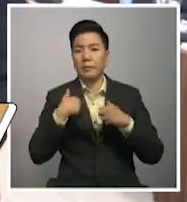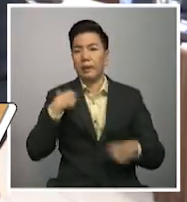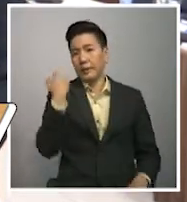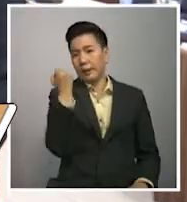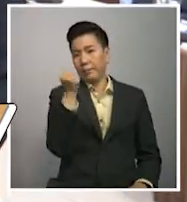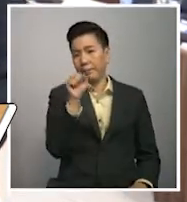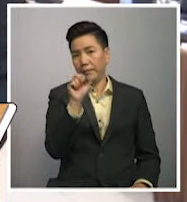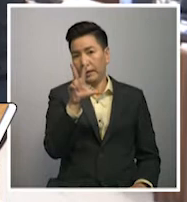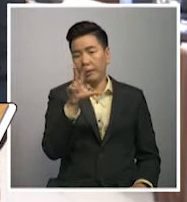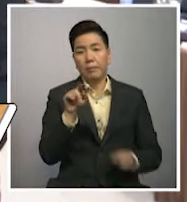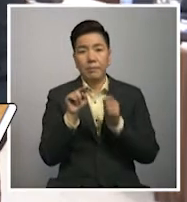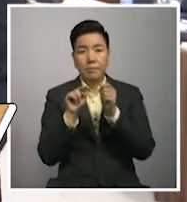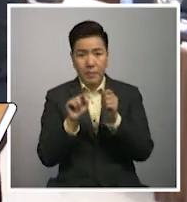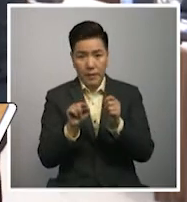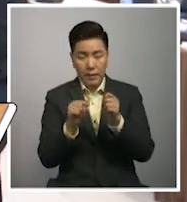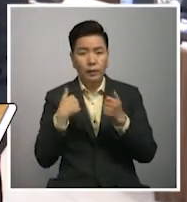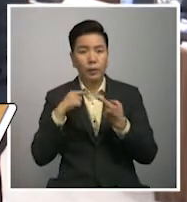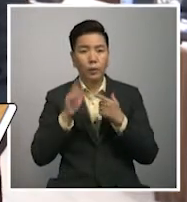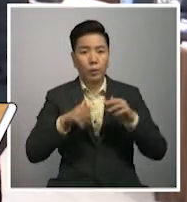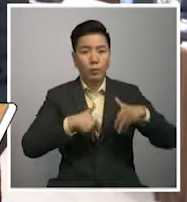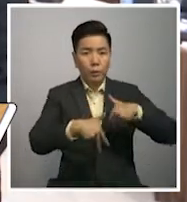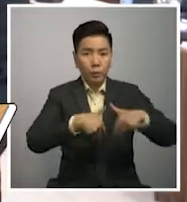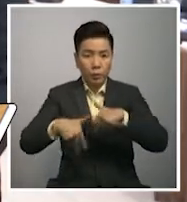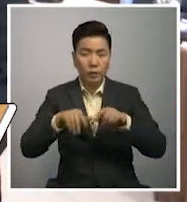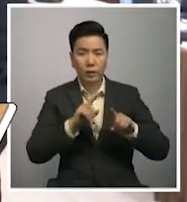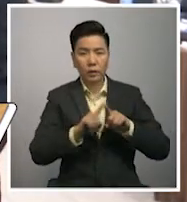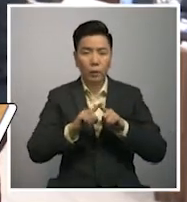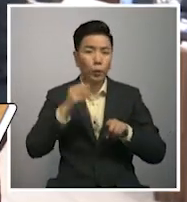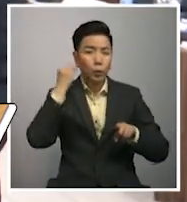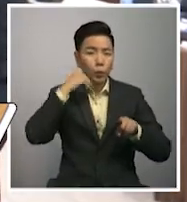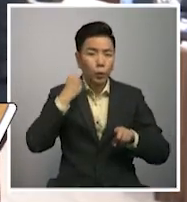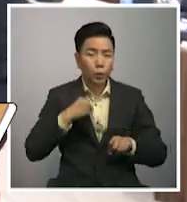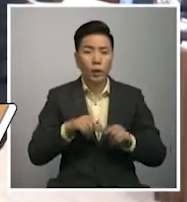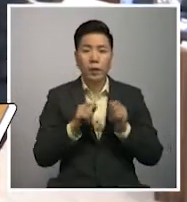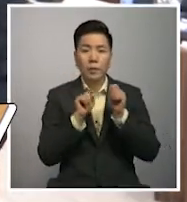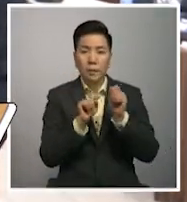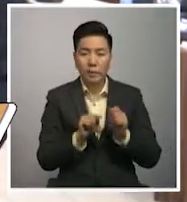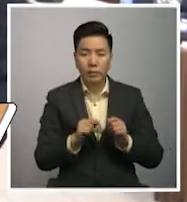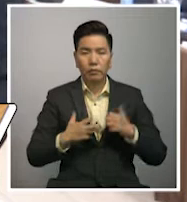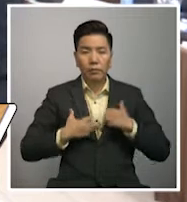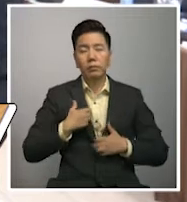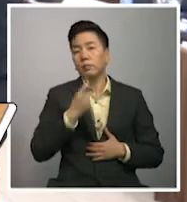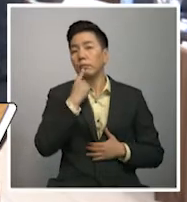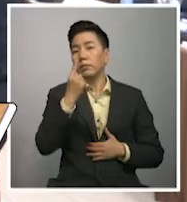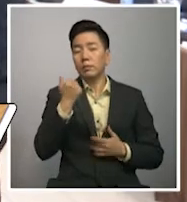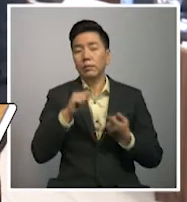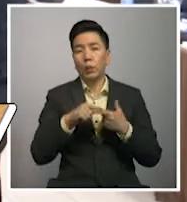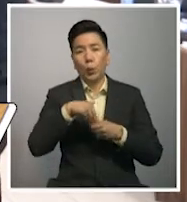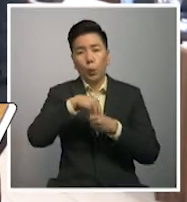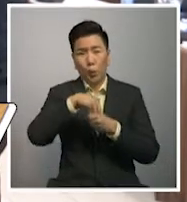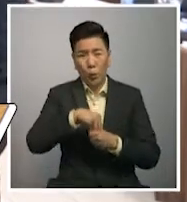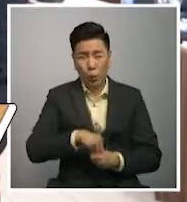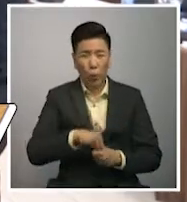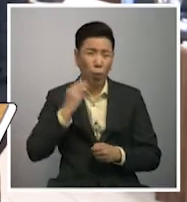อำเภอในขณะเดียวกันมีพี่น้องประชาชนทุกอำเภอมาปรับทุกข์เนื่องจากอยู่กันมา